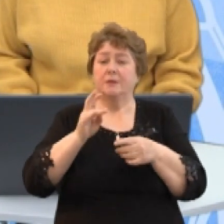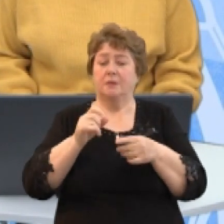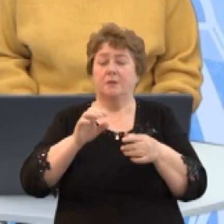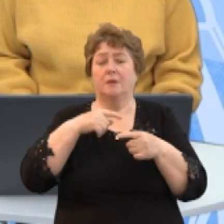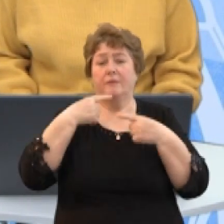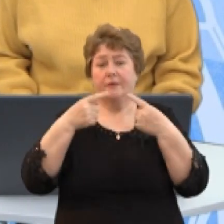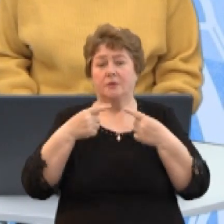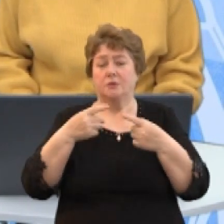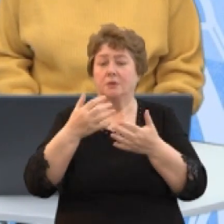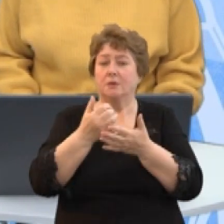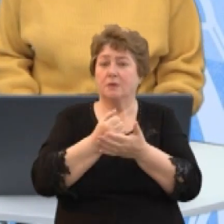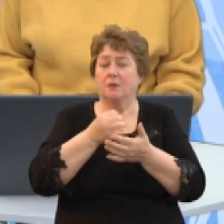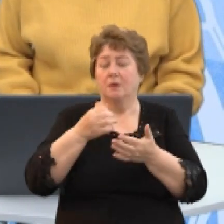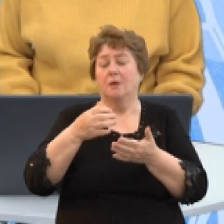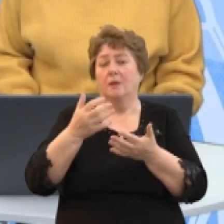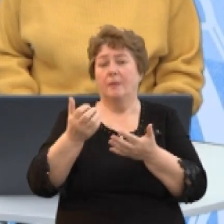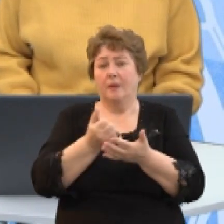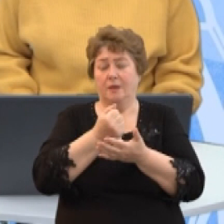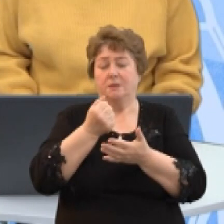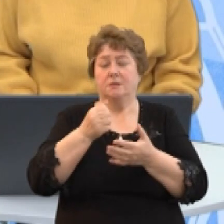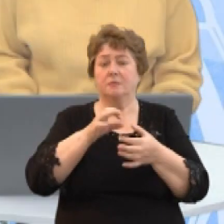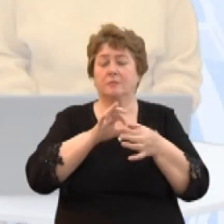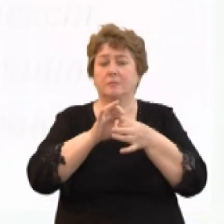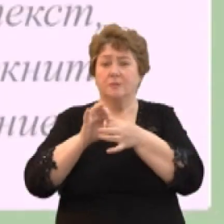и учились находить определения в предложениях